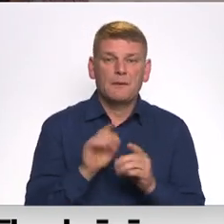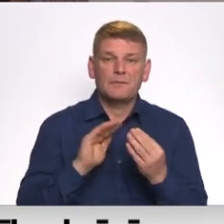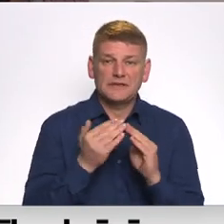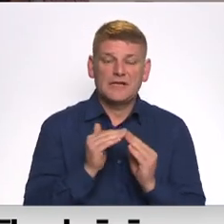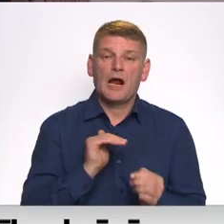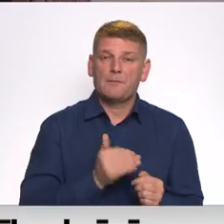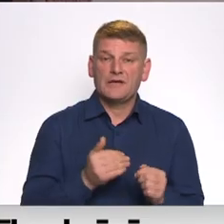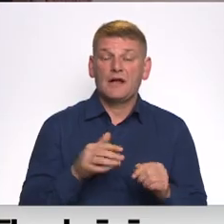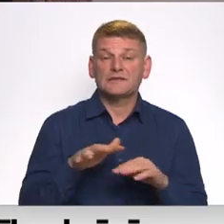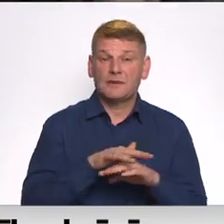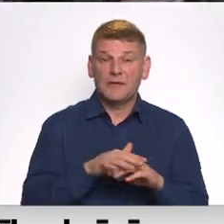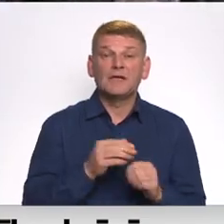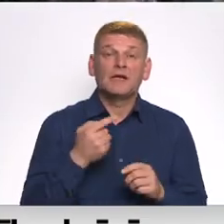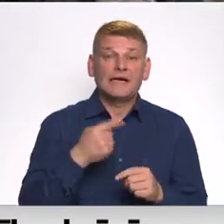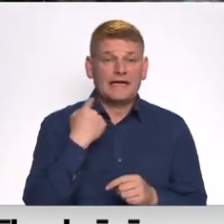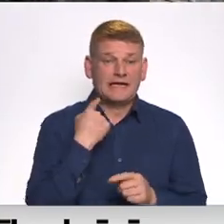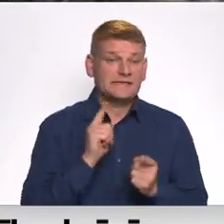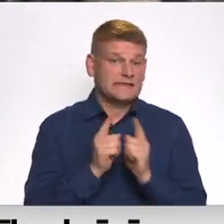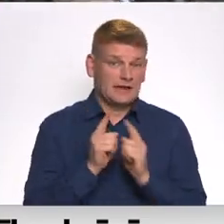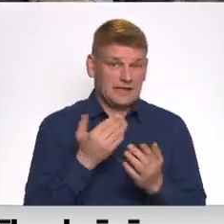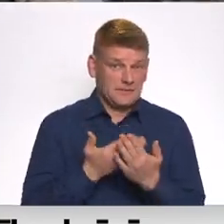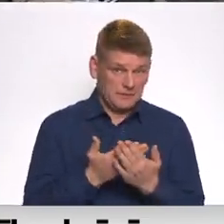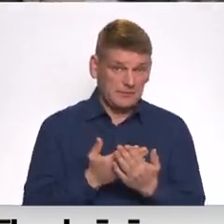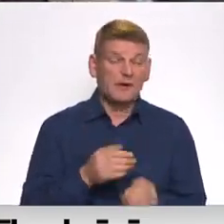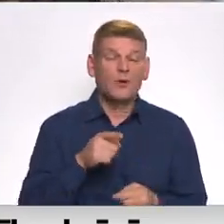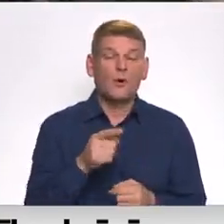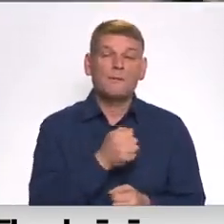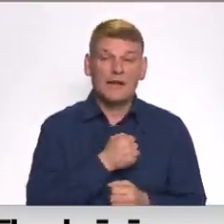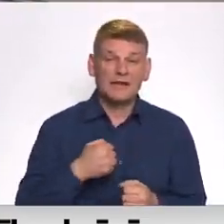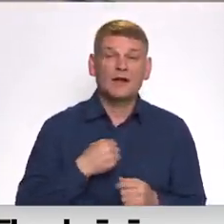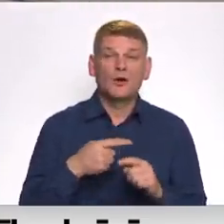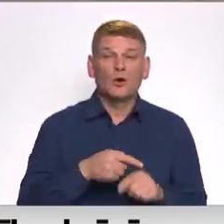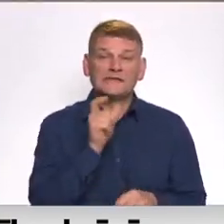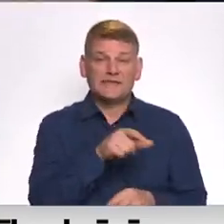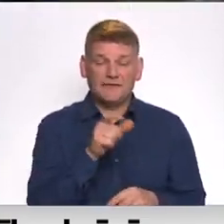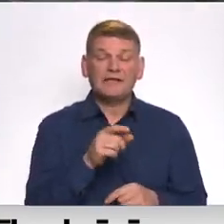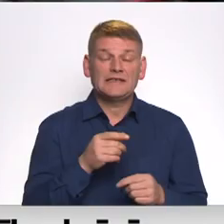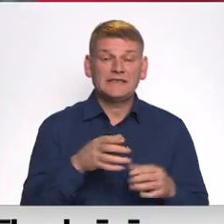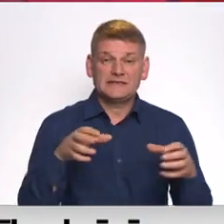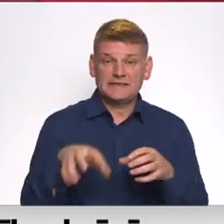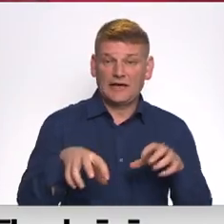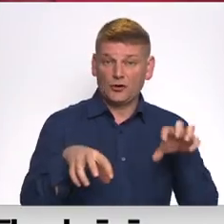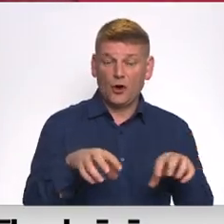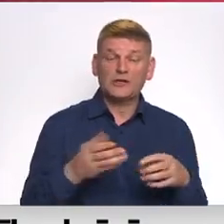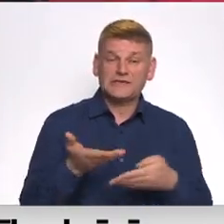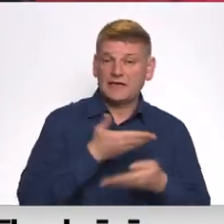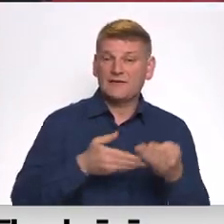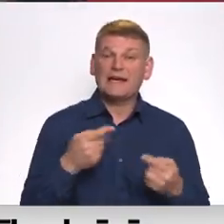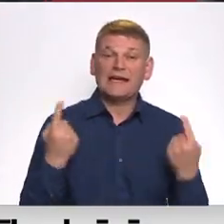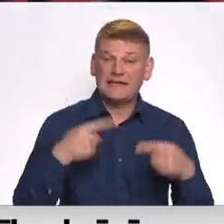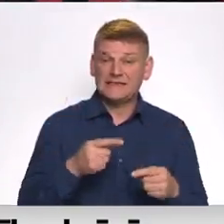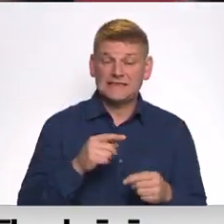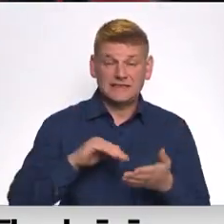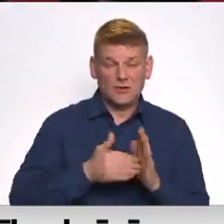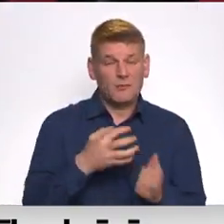kapitāla sabiedrības, piemēram, Rīgas satiksme. Militārā un civilā sektora sadarbību krīzes situācijās